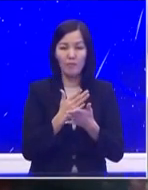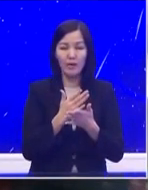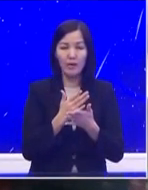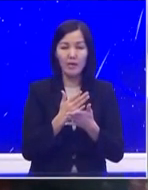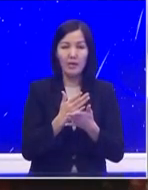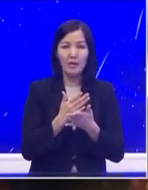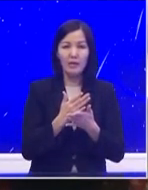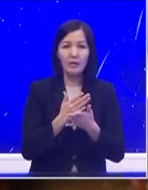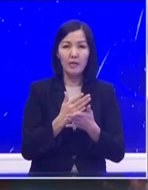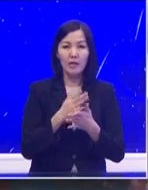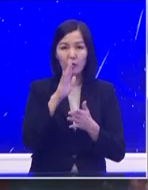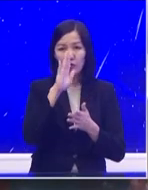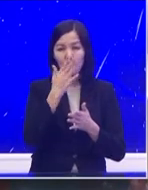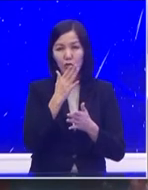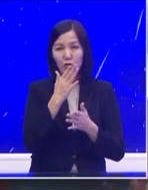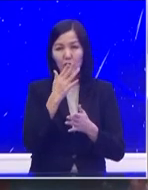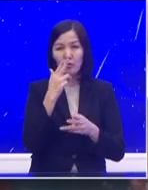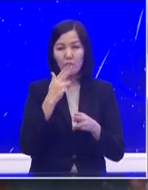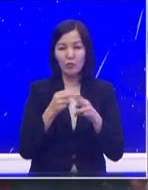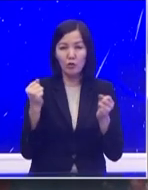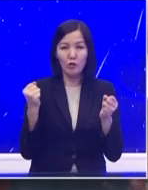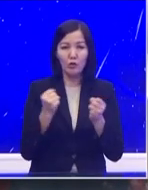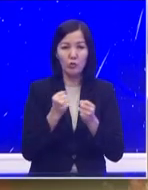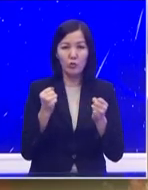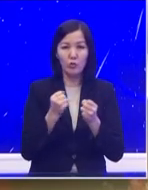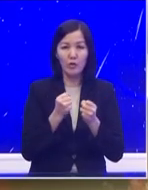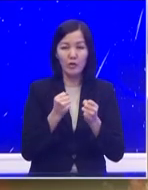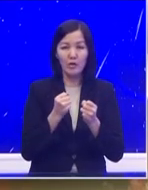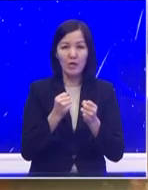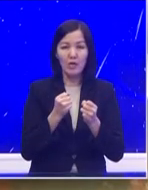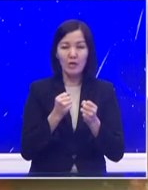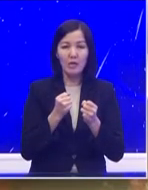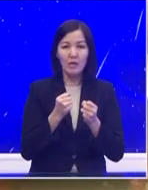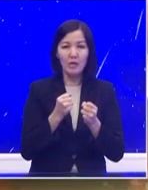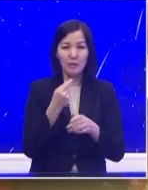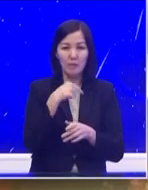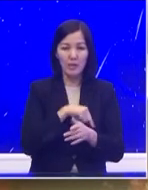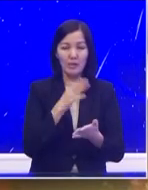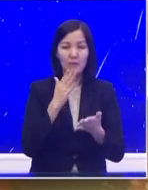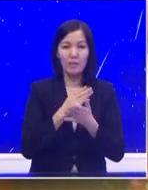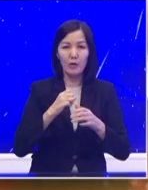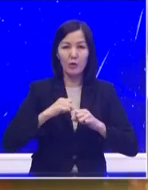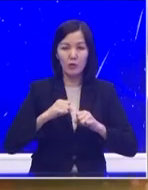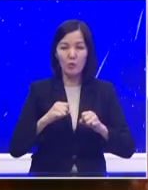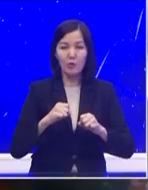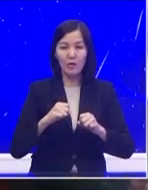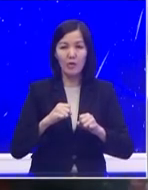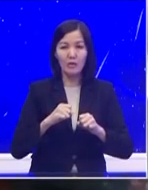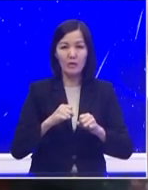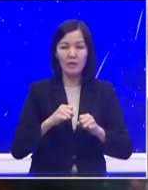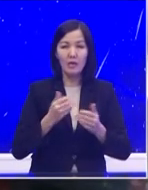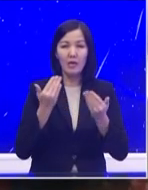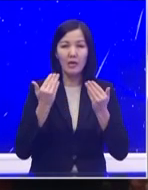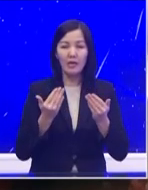шалмас, дұшпаныма мұздан салқын, домнада да жылыта алмас. Жауынгерлер жайоғындай, жарып өтті